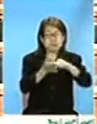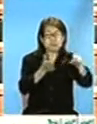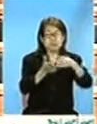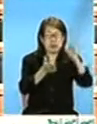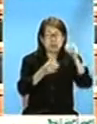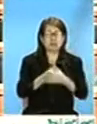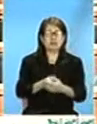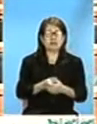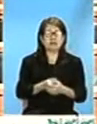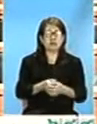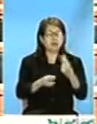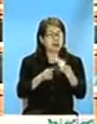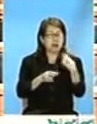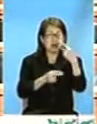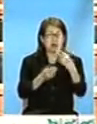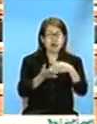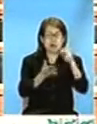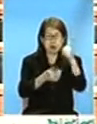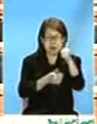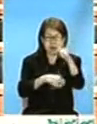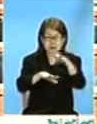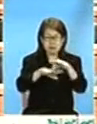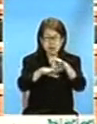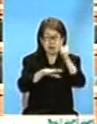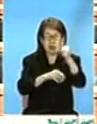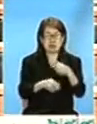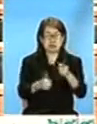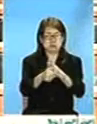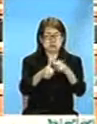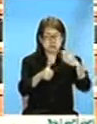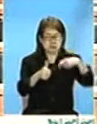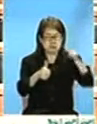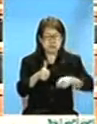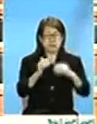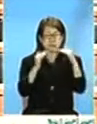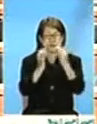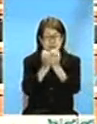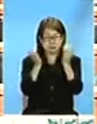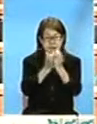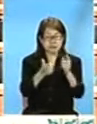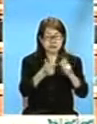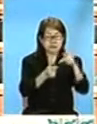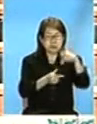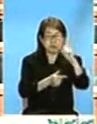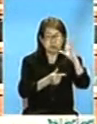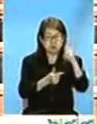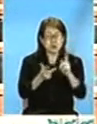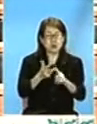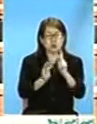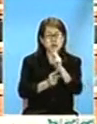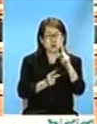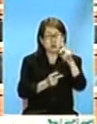คือใครครับคือศาลรัฐธรรมนูญคือปปช.คือกก